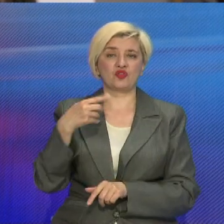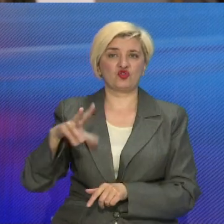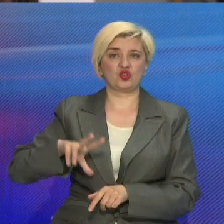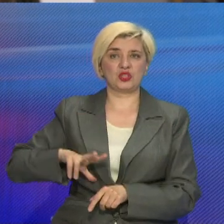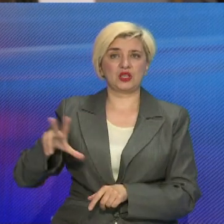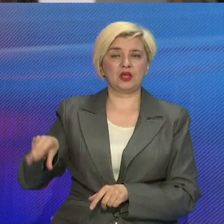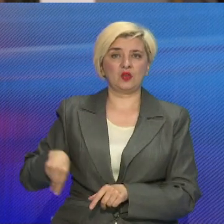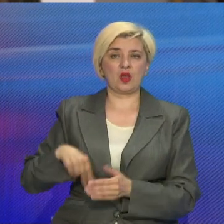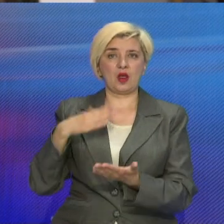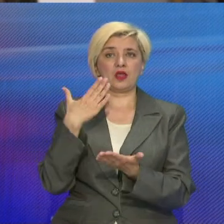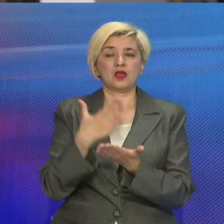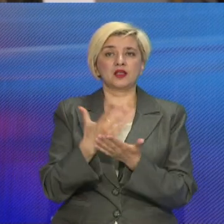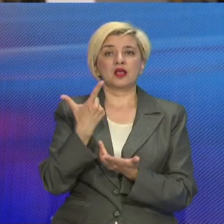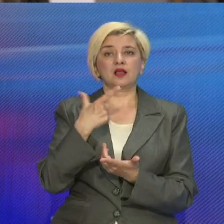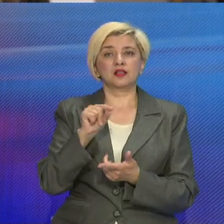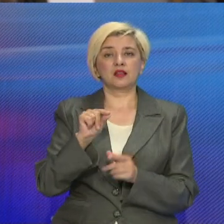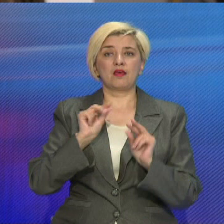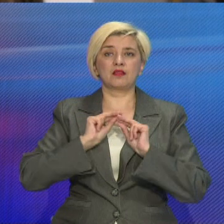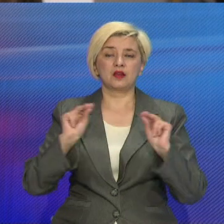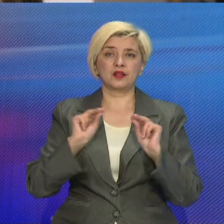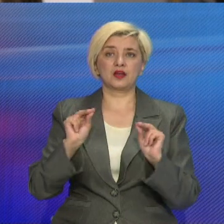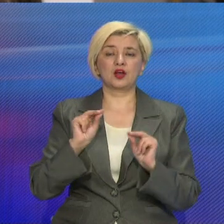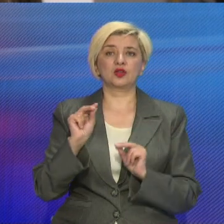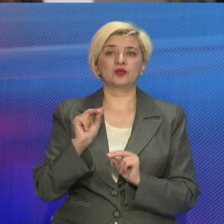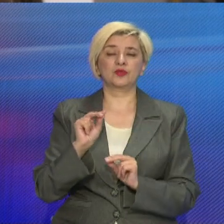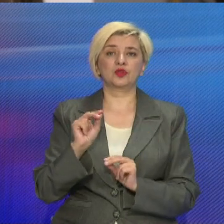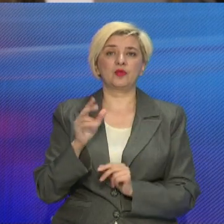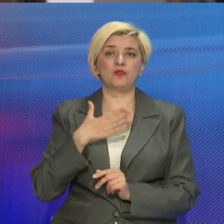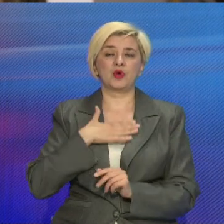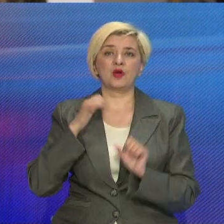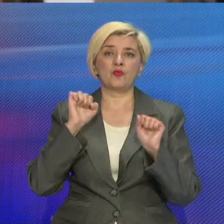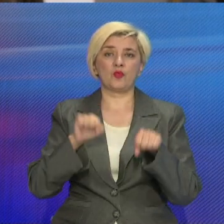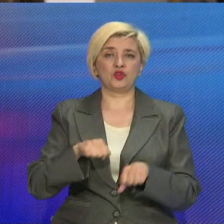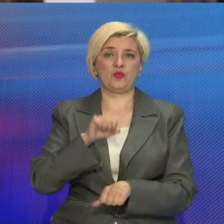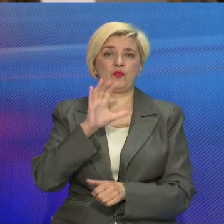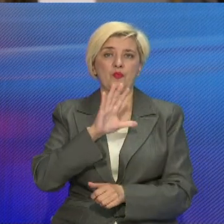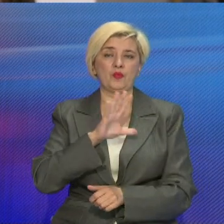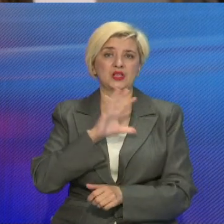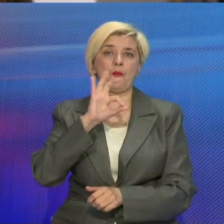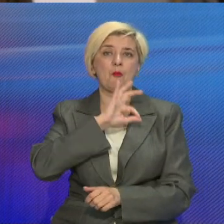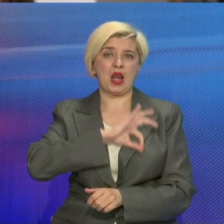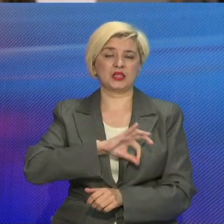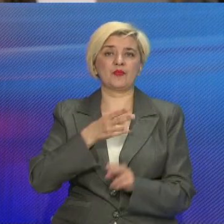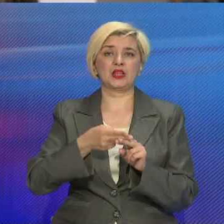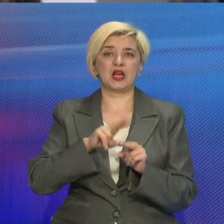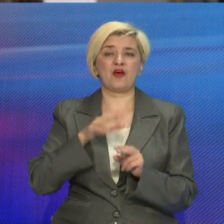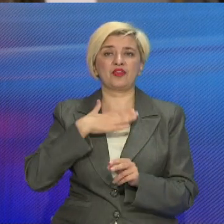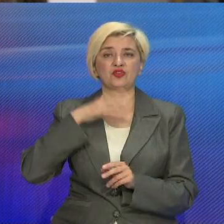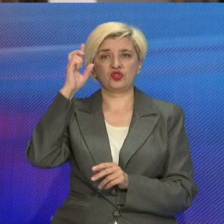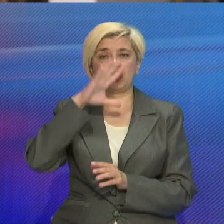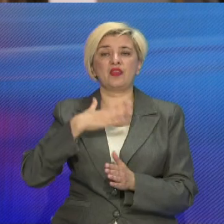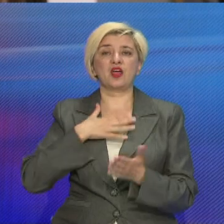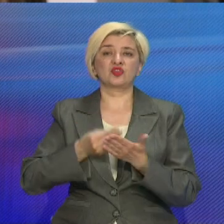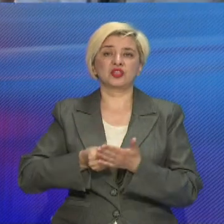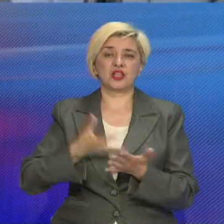есть, где-то тренера, что то есть мы можем что-то даже быть полезными для нашей страны. То есть нас ценят, уважают.